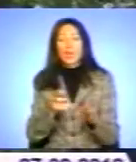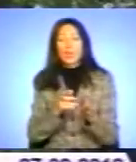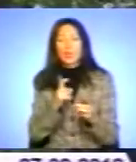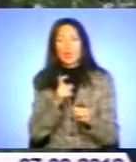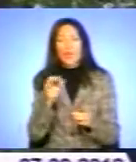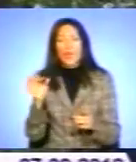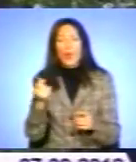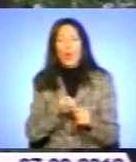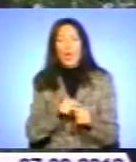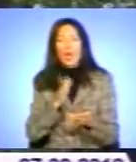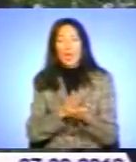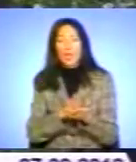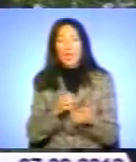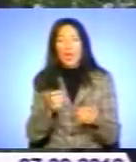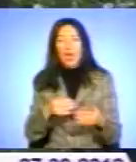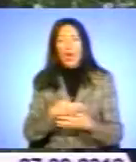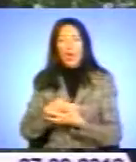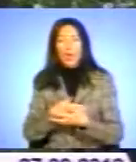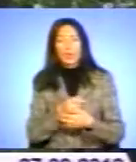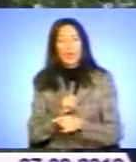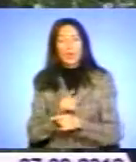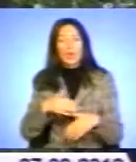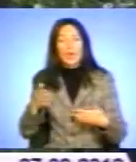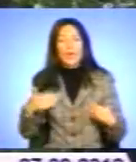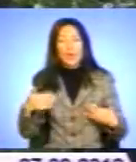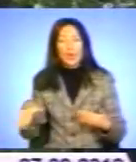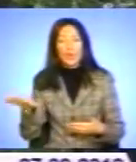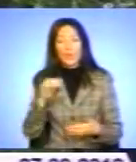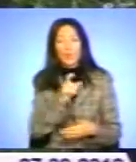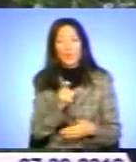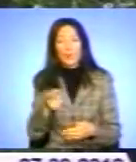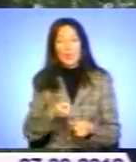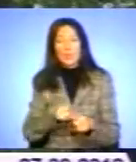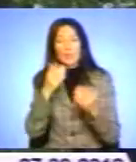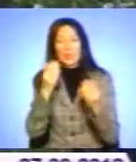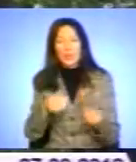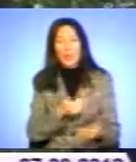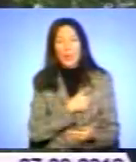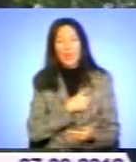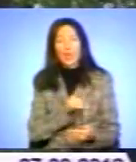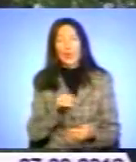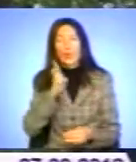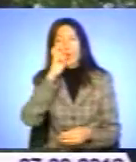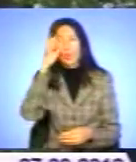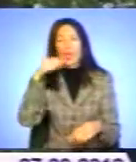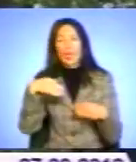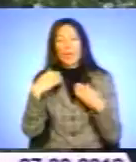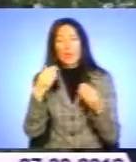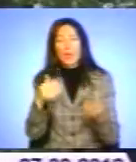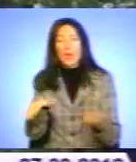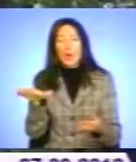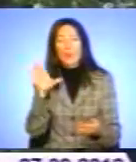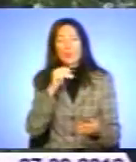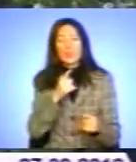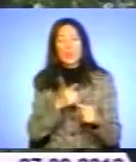колискою Тернопілля, вітаю усіх тернополян з цим днем. Бажаю, щоб Господь посилав усім